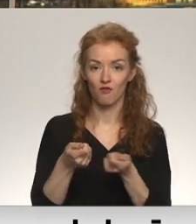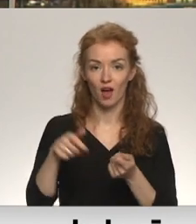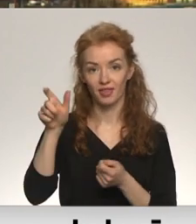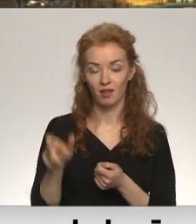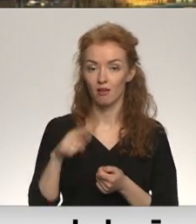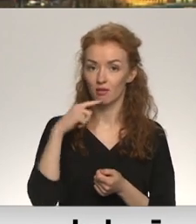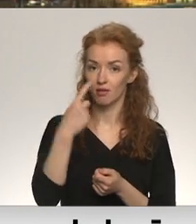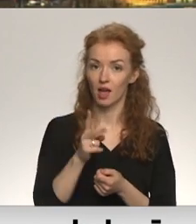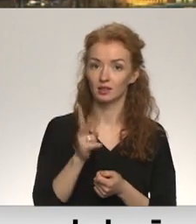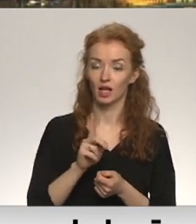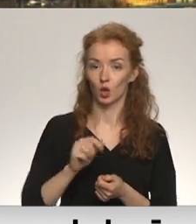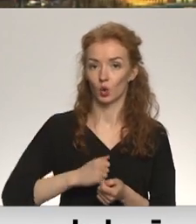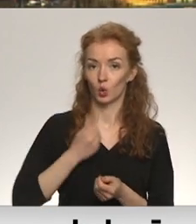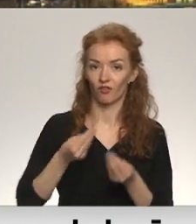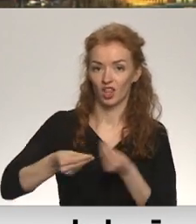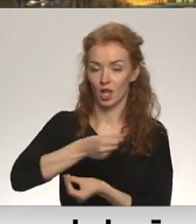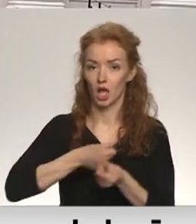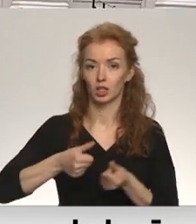izteica bažas par finanšu grūtībām.